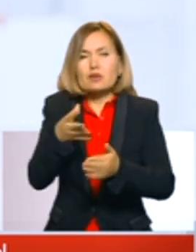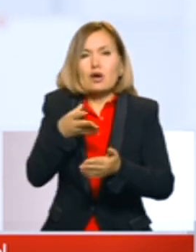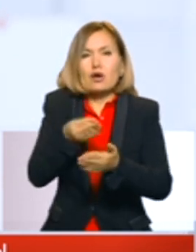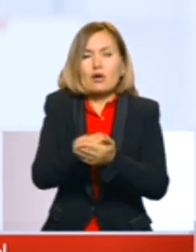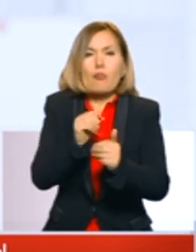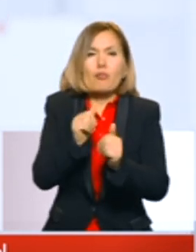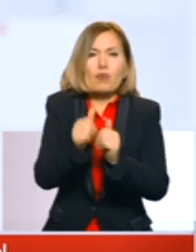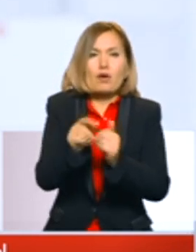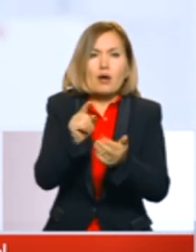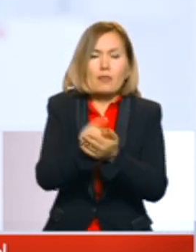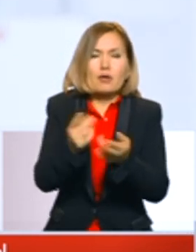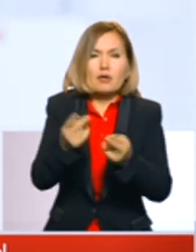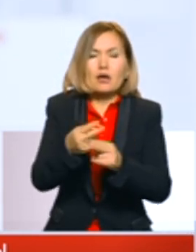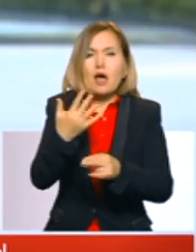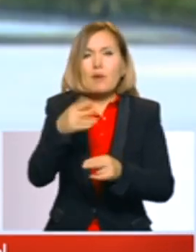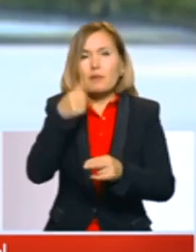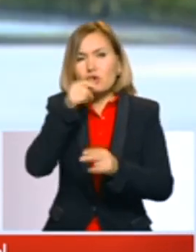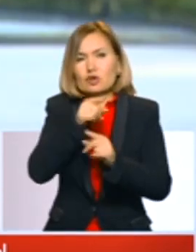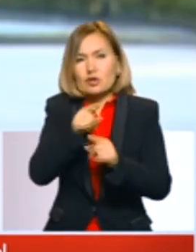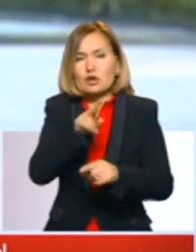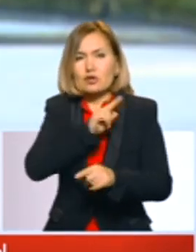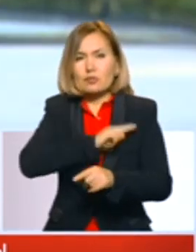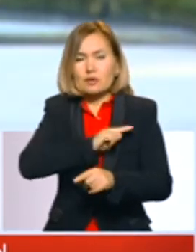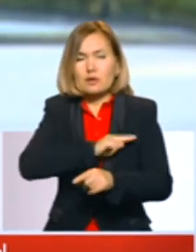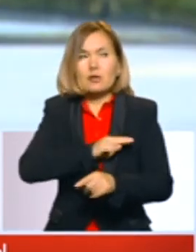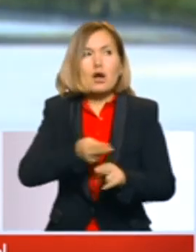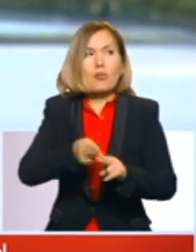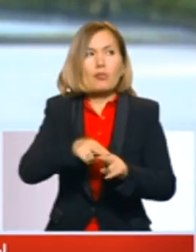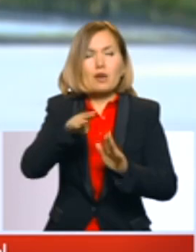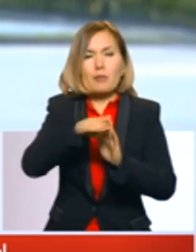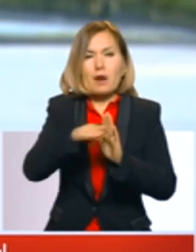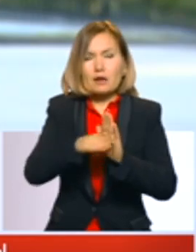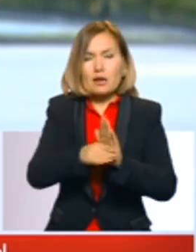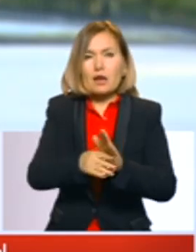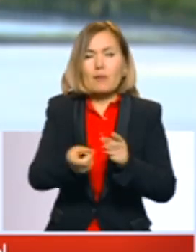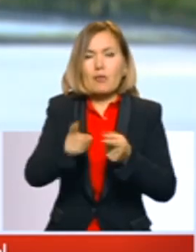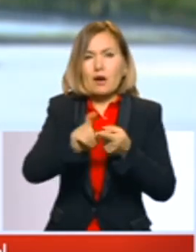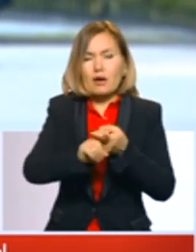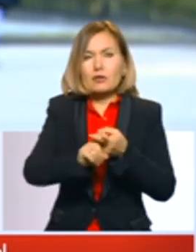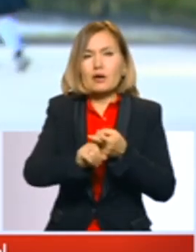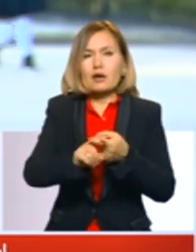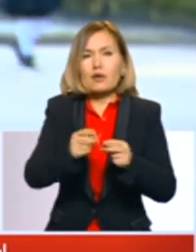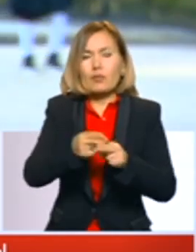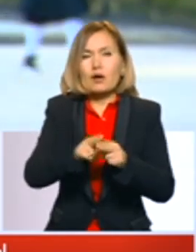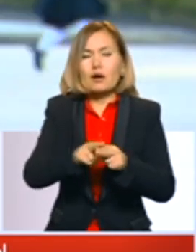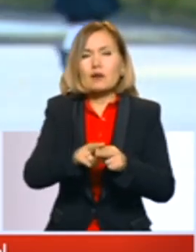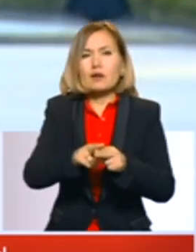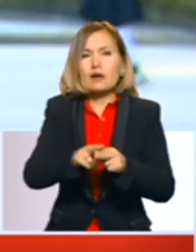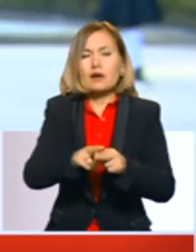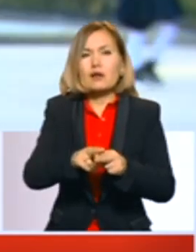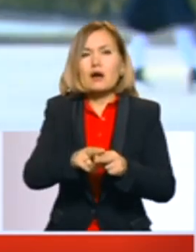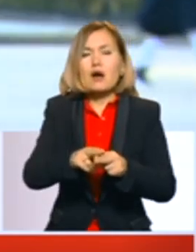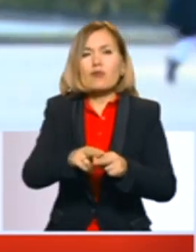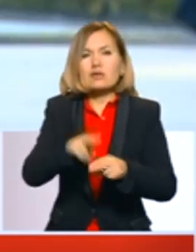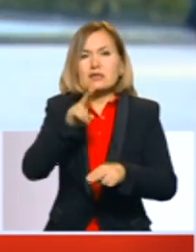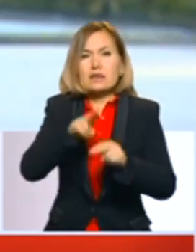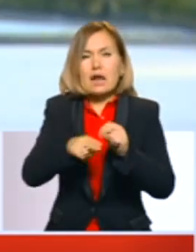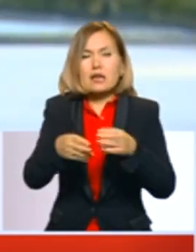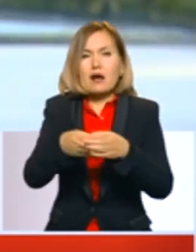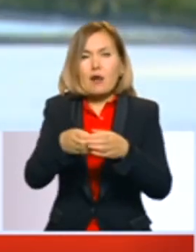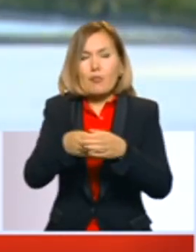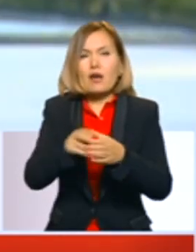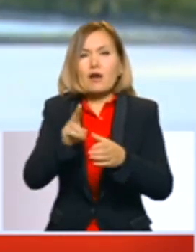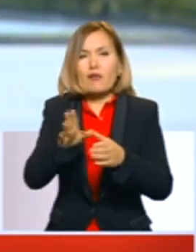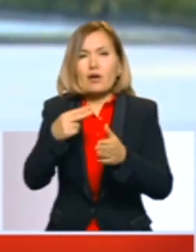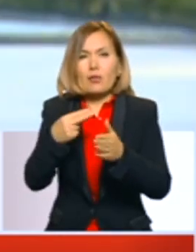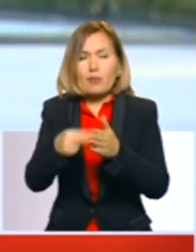Бағдарлама 5 жыл бойы жұмыс істеп келеді. Бұл бағдарлама бойынша тек қана алғашқы нарықтан пәтер алу мүмкіндігі бар. Максималды берілетін